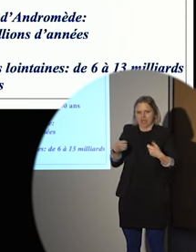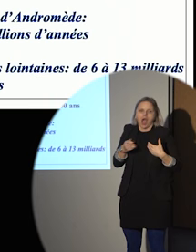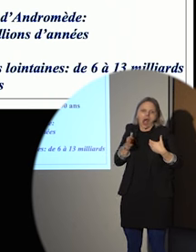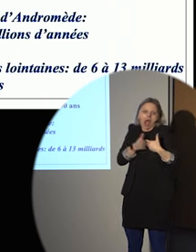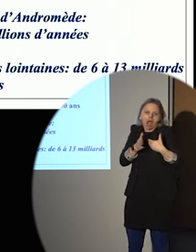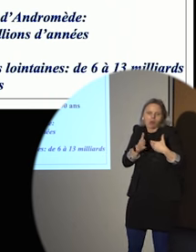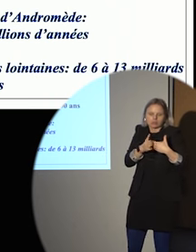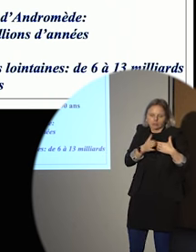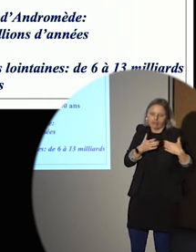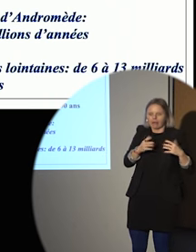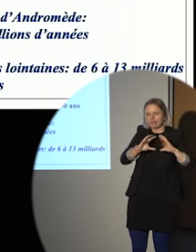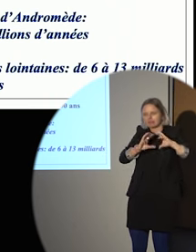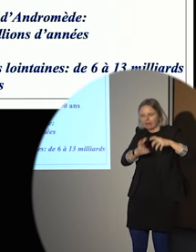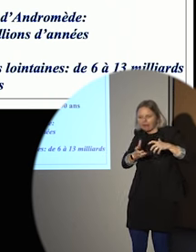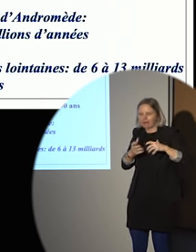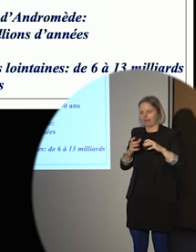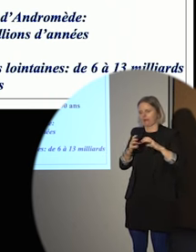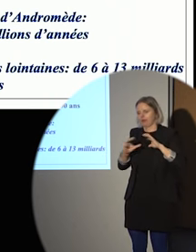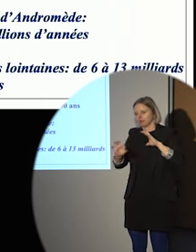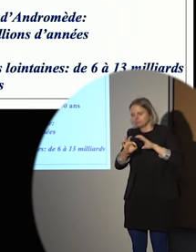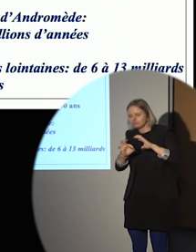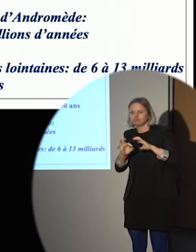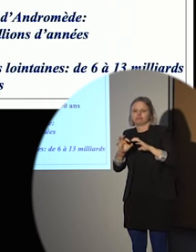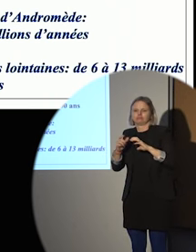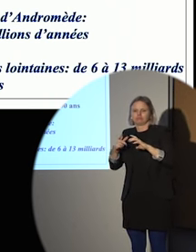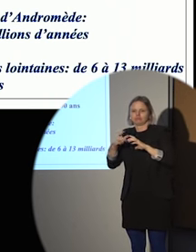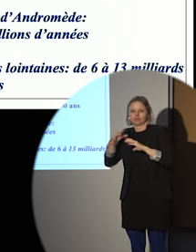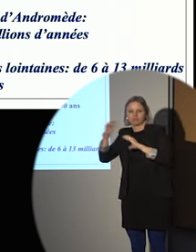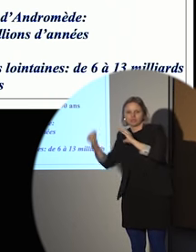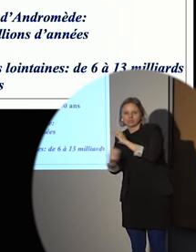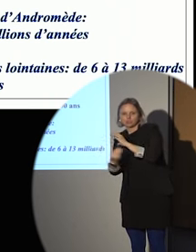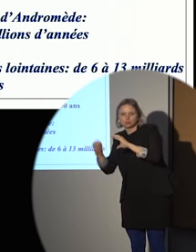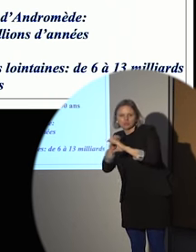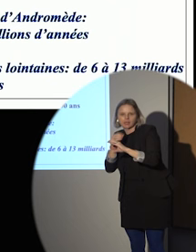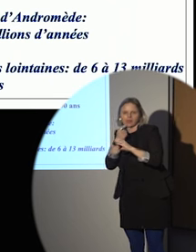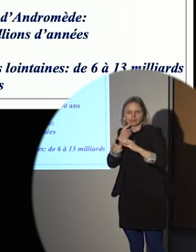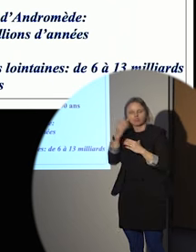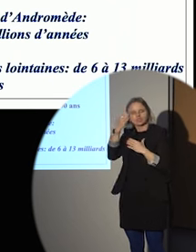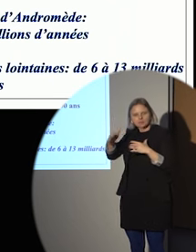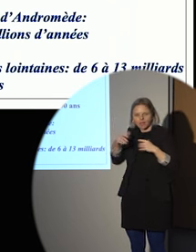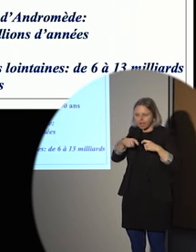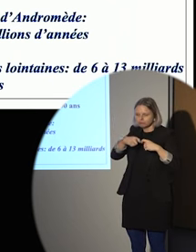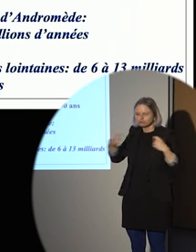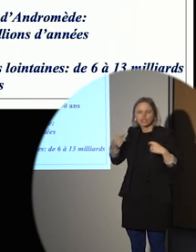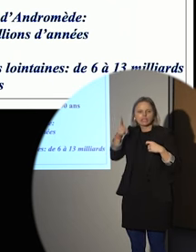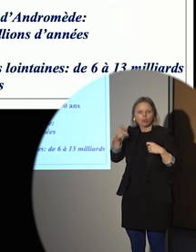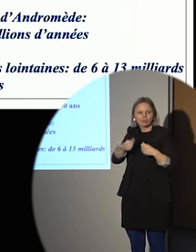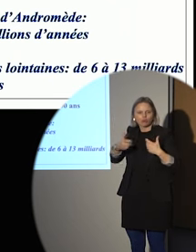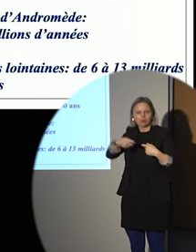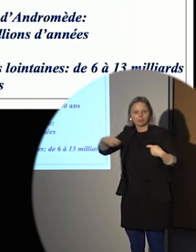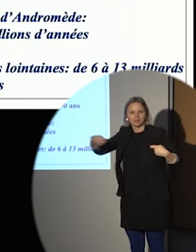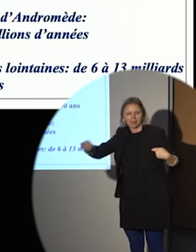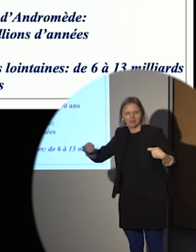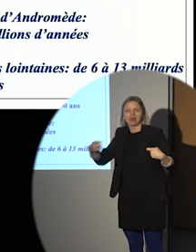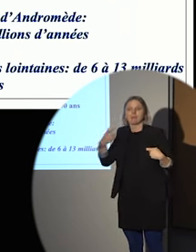à travailler avec les kilomètres, parce qu'effectivement, sur la Terre, 6371 km de rayon, on peut encore concevoir à peu